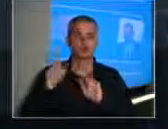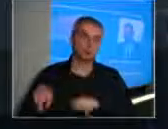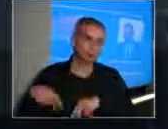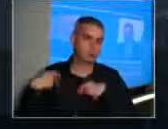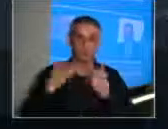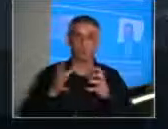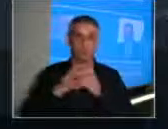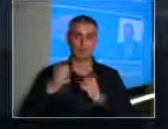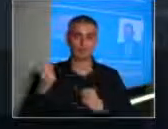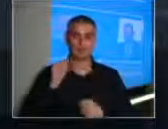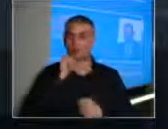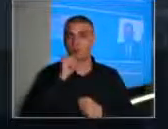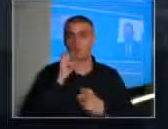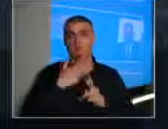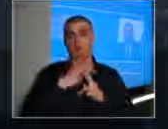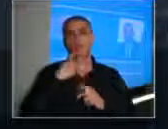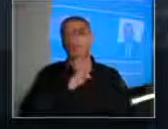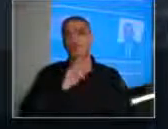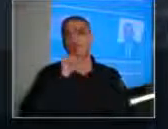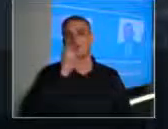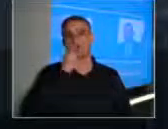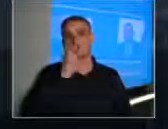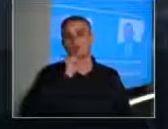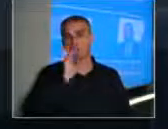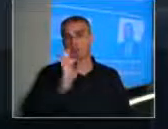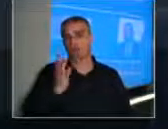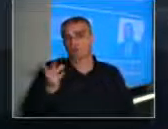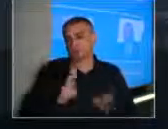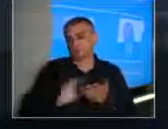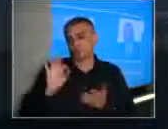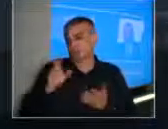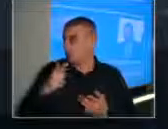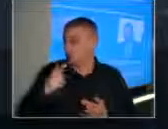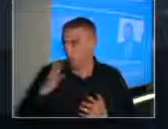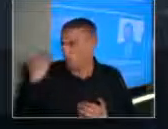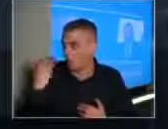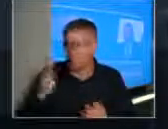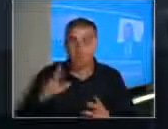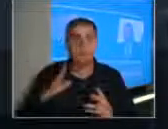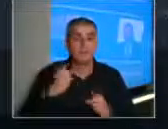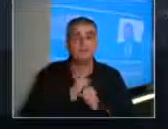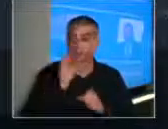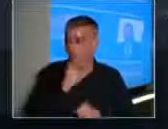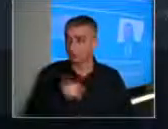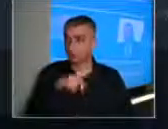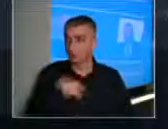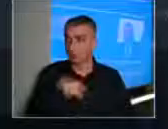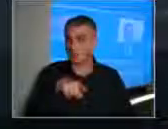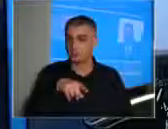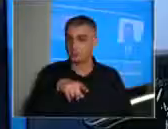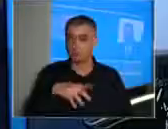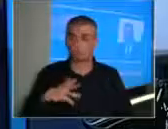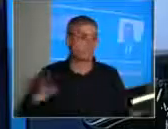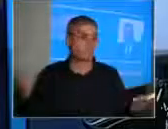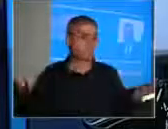חזרה למחנה. הוא לא רצה רק לו דרי, רק לו ש"ס. זכותו. אז לא היה, אתה אומר, לא הייתה... מה שעשו... אבל זה פגע בכם אולי?